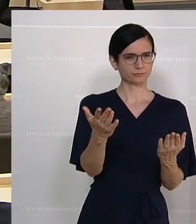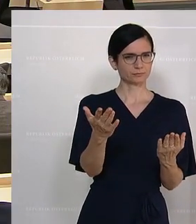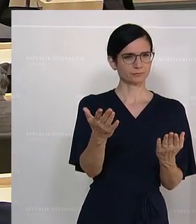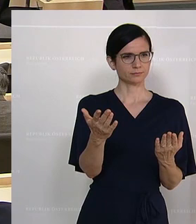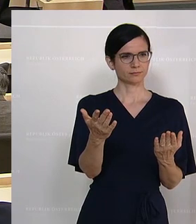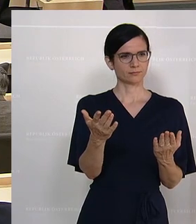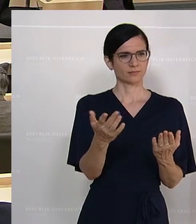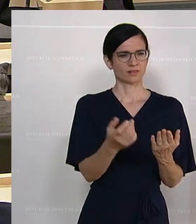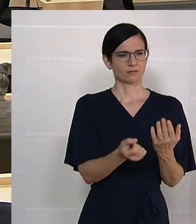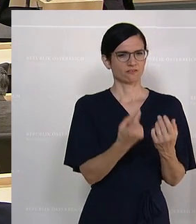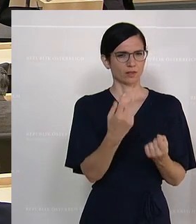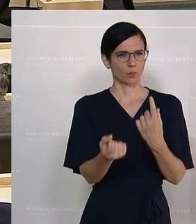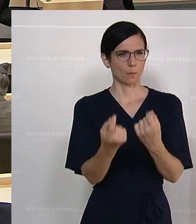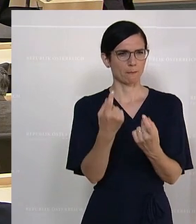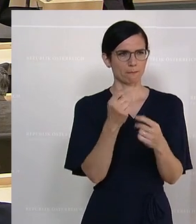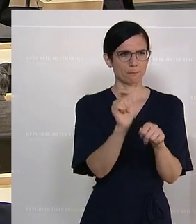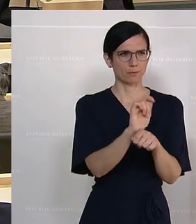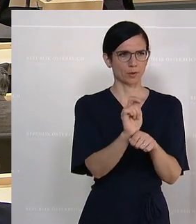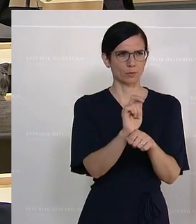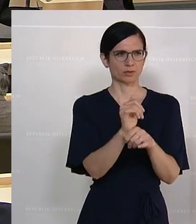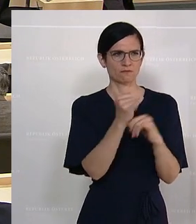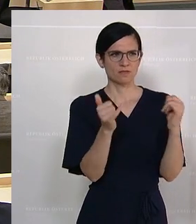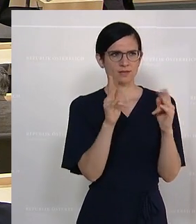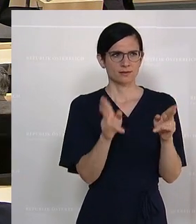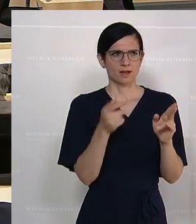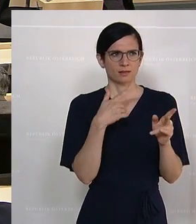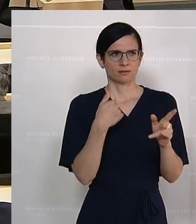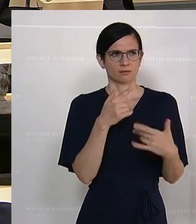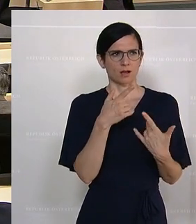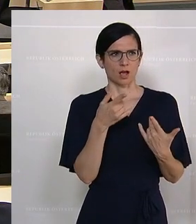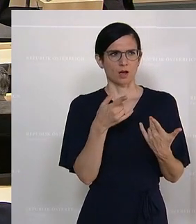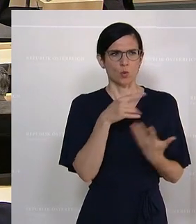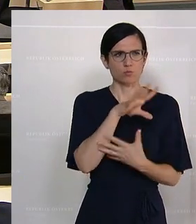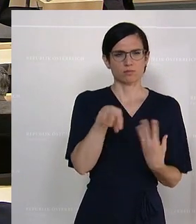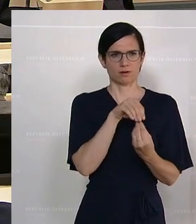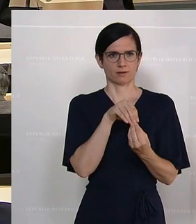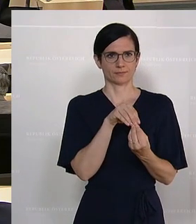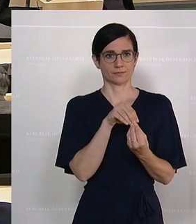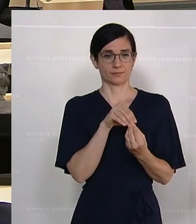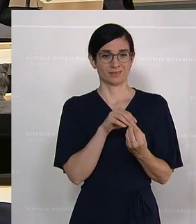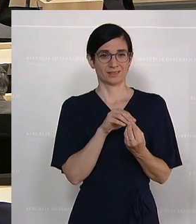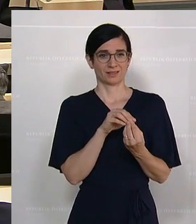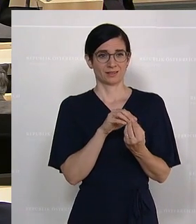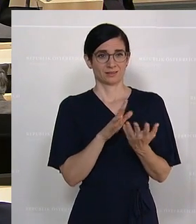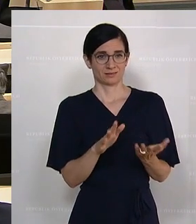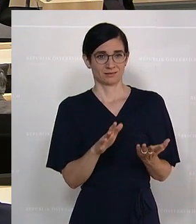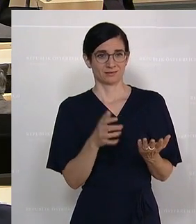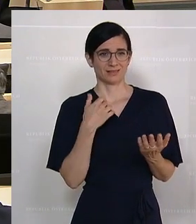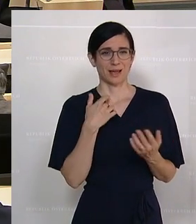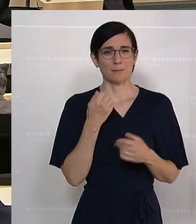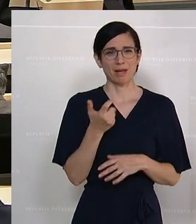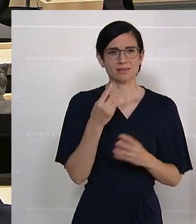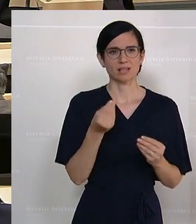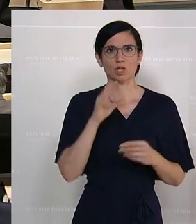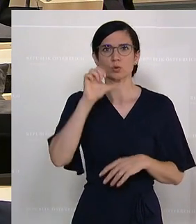wie versuchen an den ball zu kommen und ich bin mir nicht sicher ob das ursachen bekämpfen dies was so verlockend aus schaut